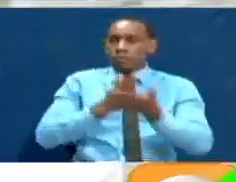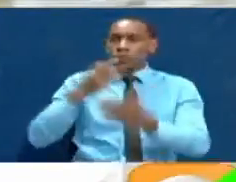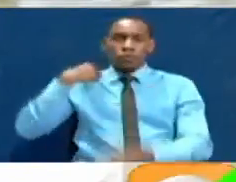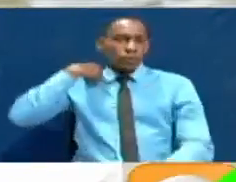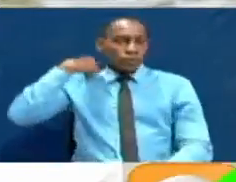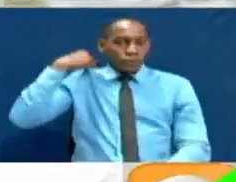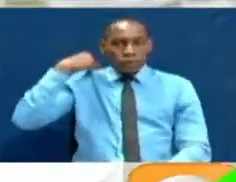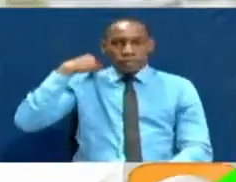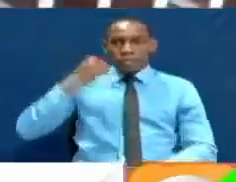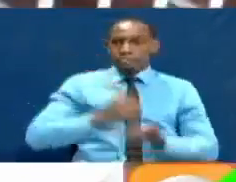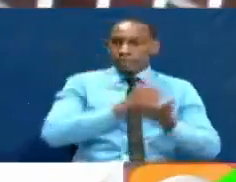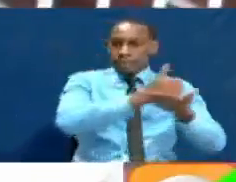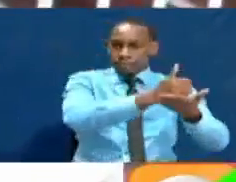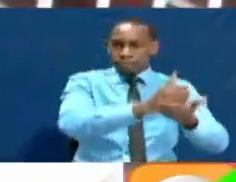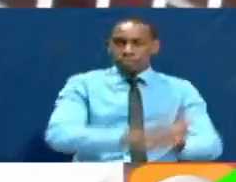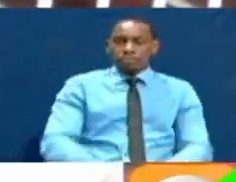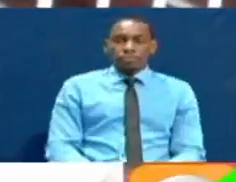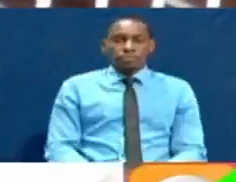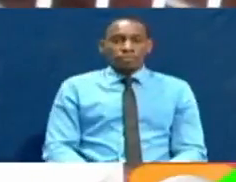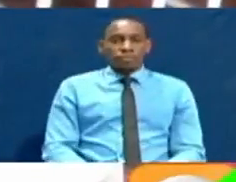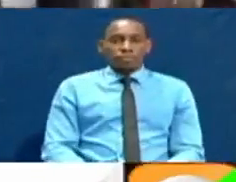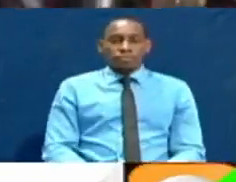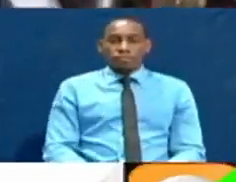tu, kuwasaidia.